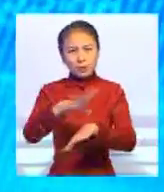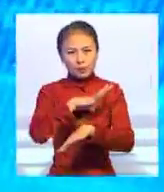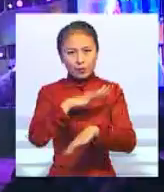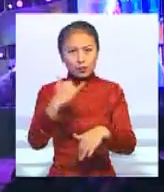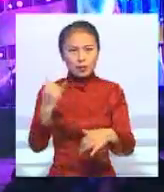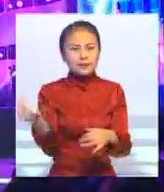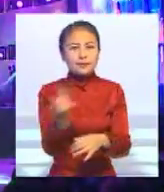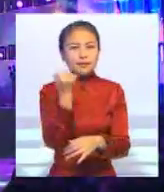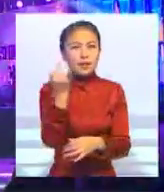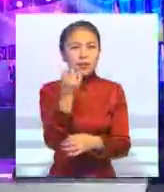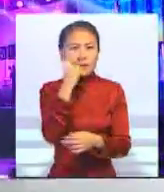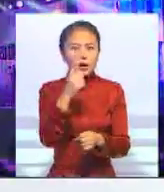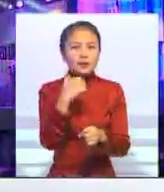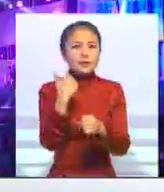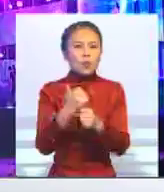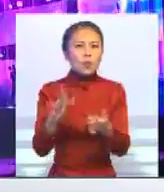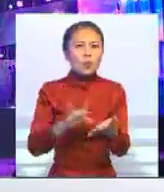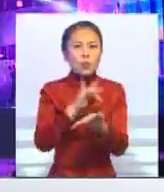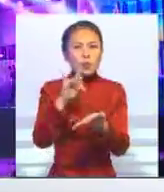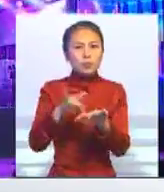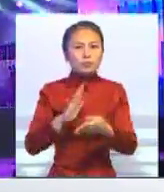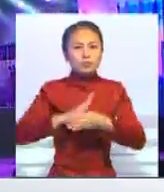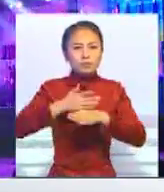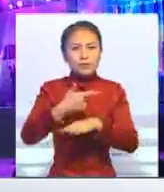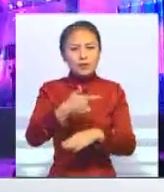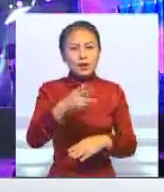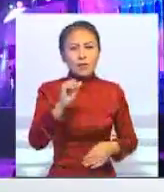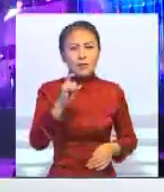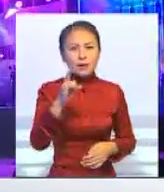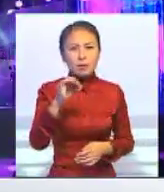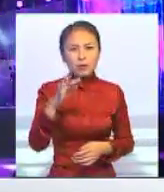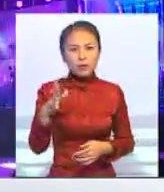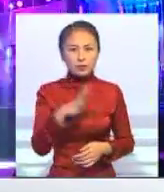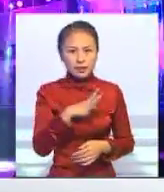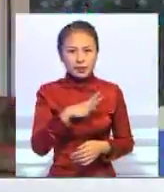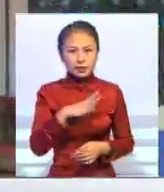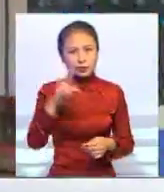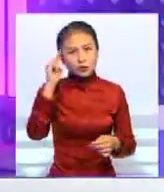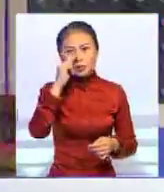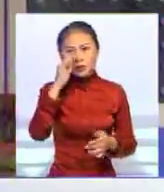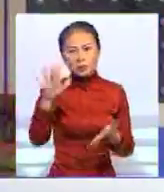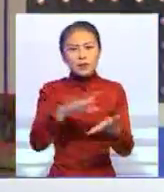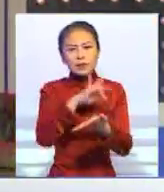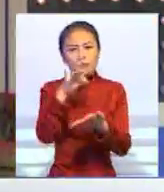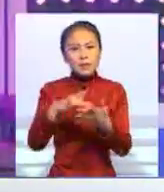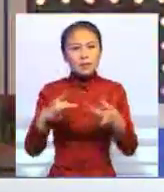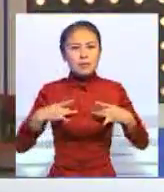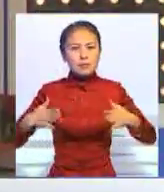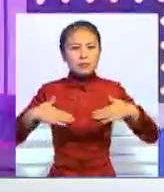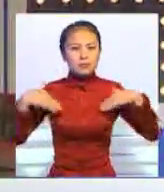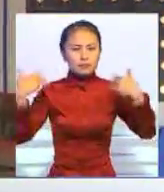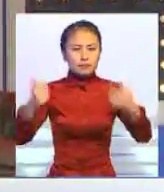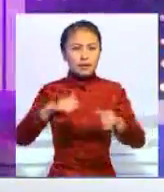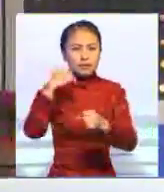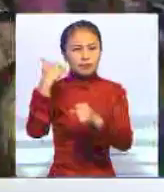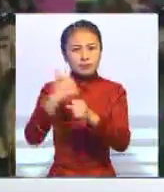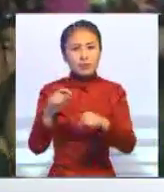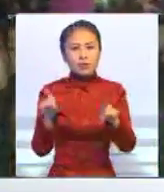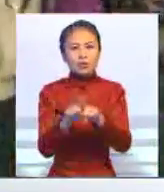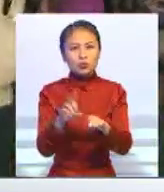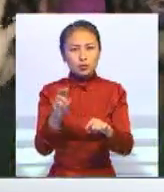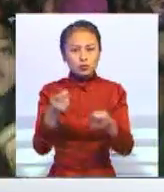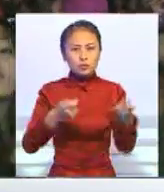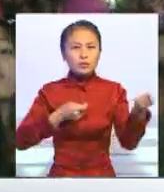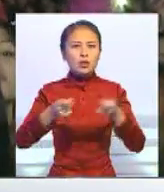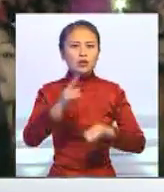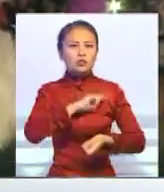Бұл жолғы «Қызықтаймыз»-тың басты қонағы қала әкімі Ғабидолла Әбдірахымов болды. Шымкенттіктерді мерекемен құттықтаған шаһар басшысы әлі де